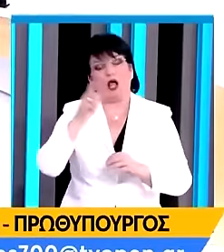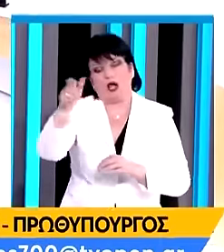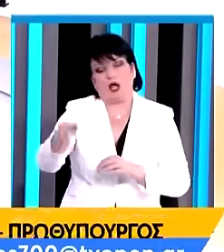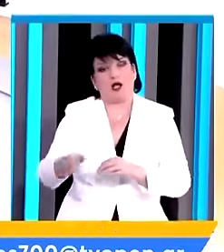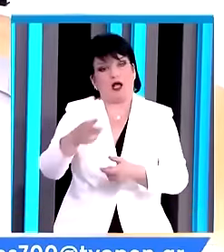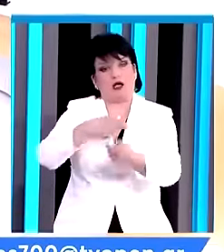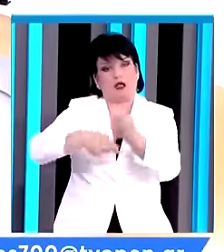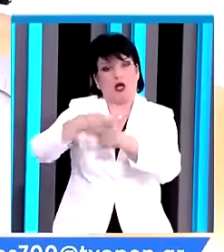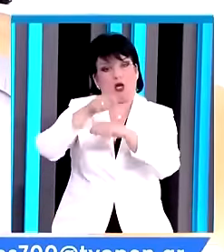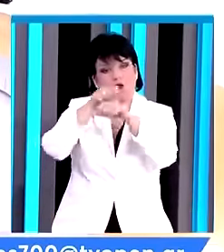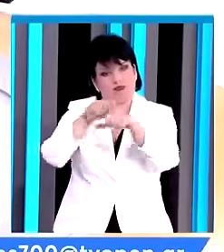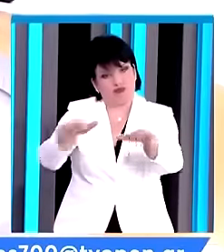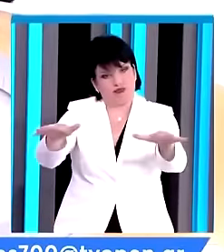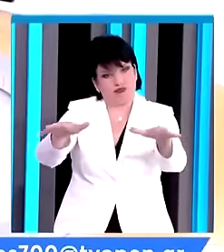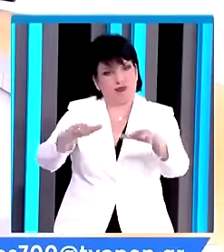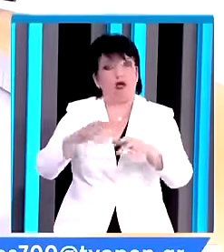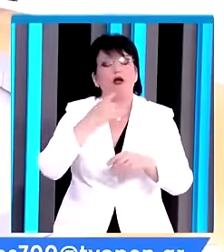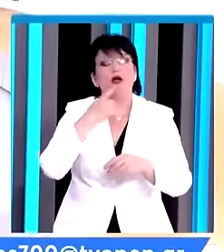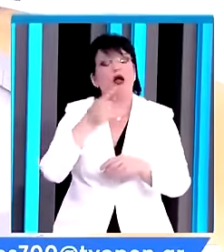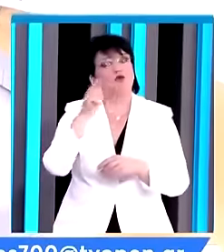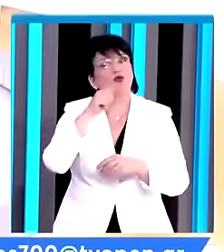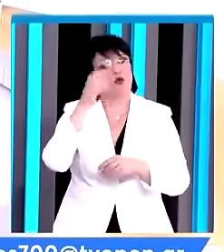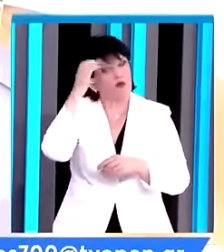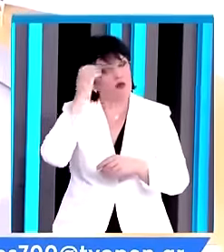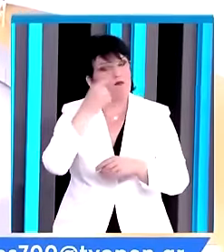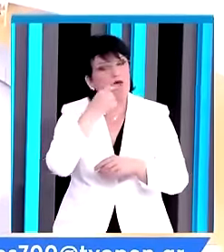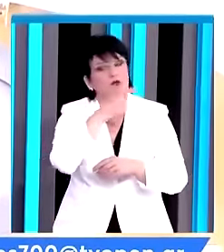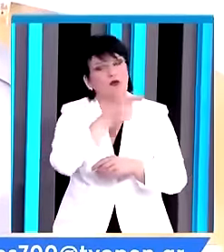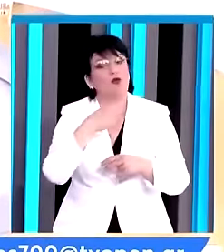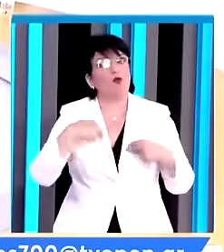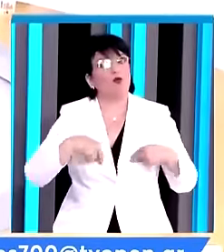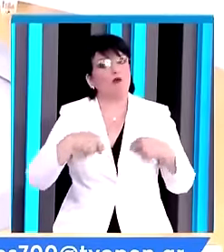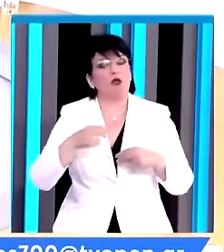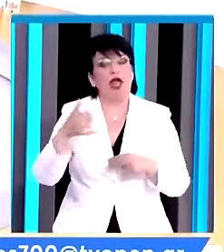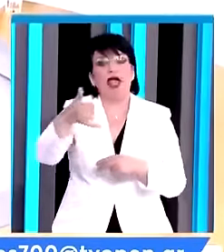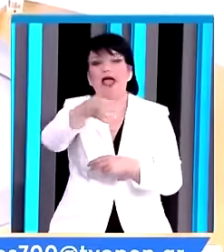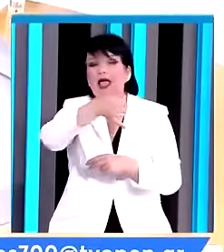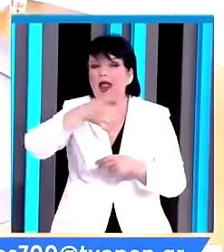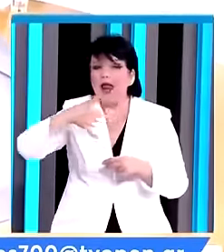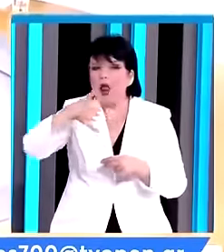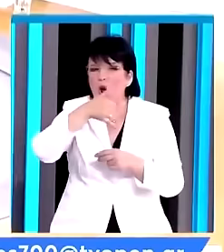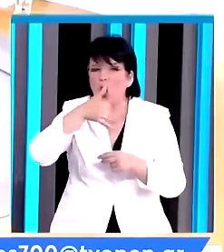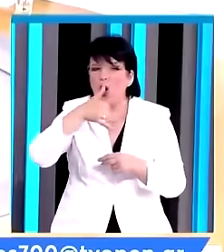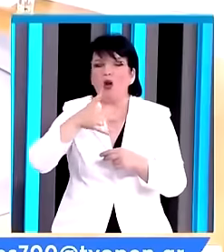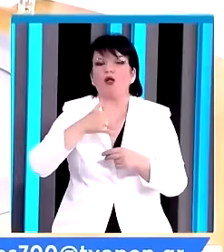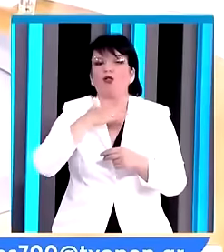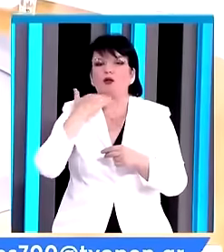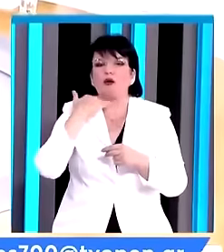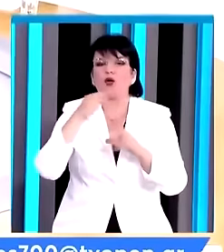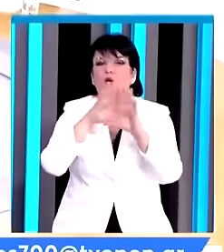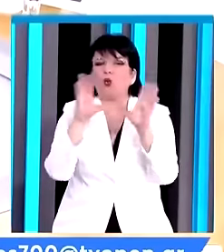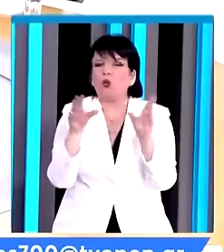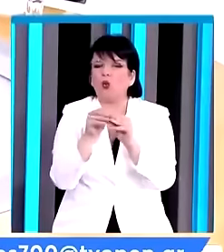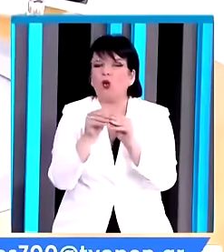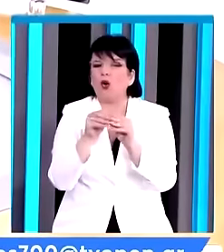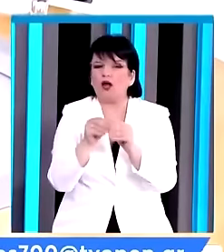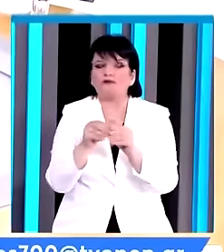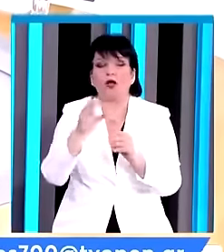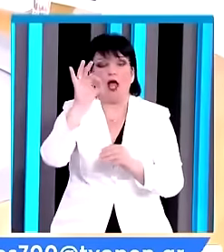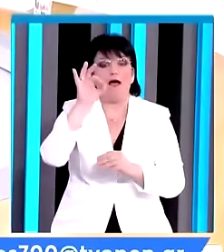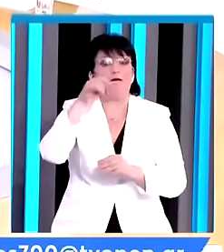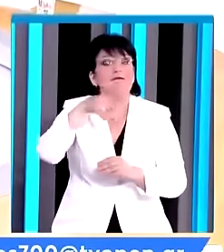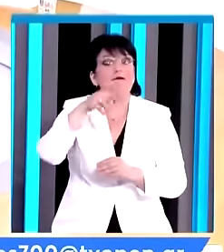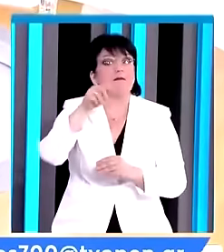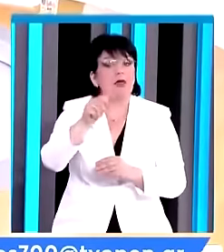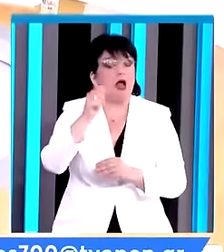στην αγορά. Λέει και κάτι άλλο, αυτό είπατε και εσείς ο κύριος Γιώτης βέβαια, ότι το ελαιόλαδο και τα νοπά είναι που έχουν ψηλά τον πληθωρισμό. Ναι. Αλλά αυτό με το ΦΠΑ,